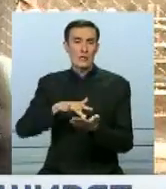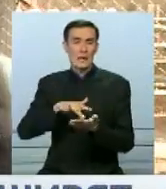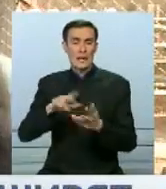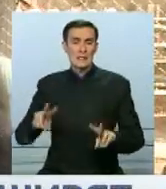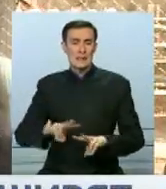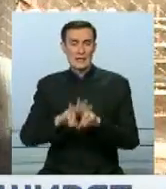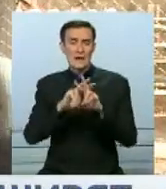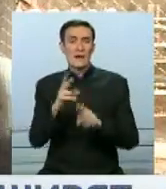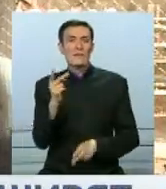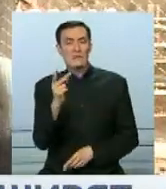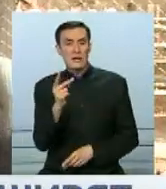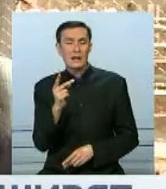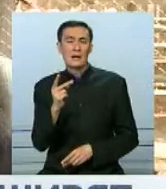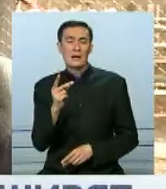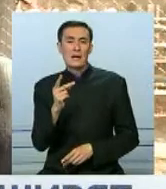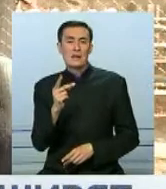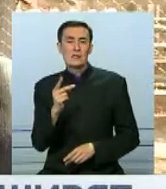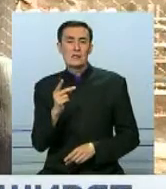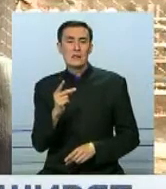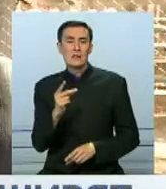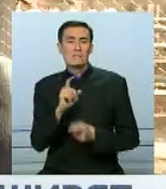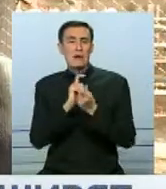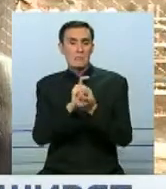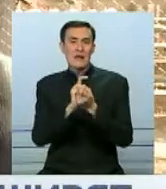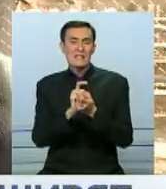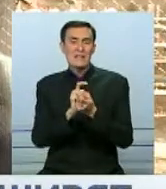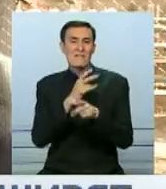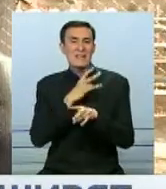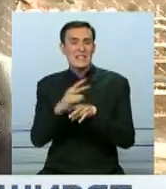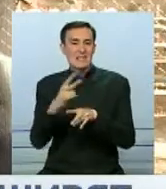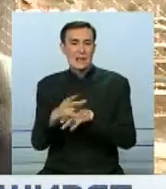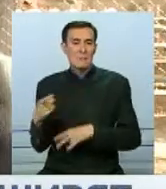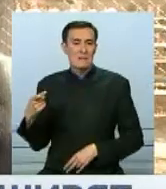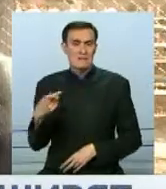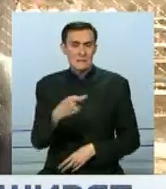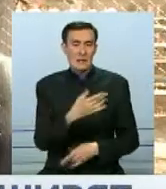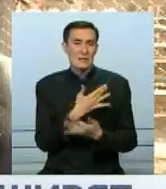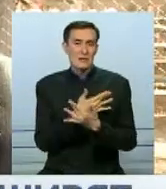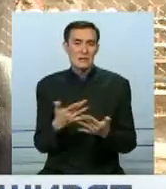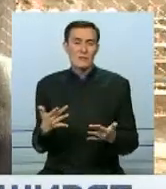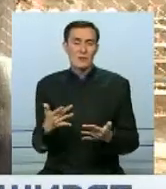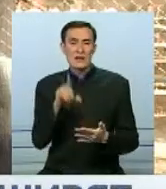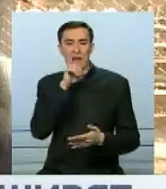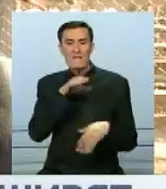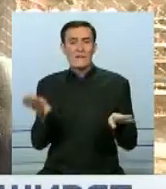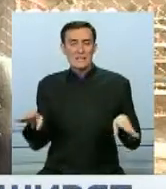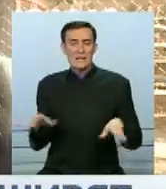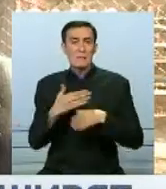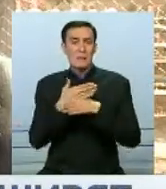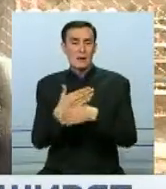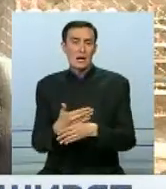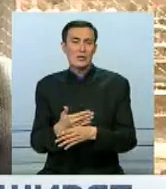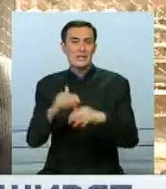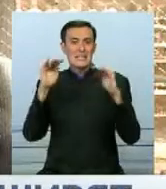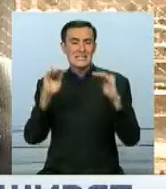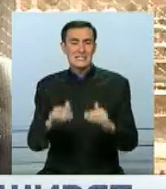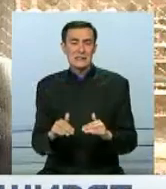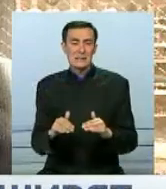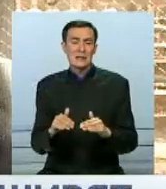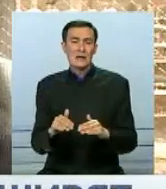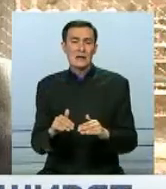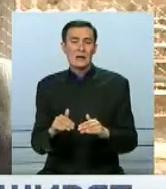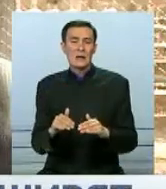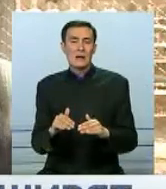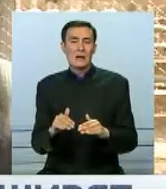борьба, биологический метод борьбы с вредителями леса, так как разведение фазанов помогает снизить пестицидную